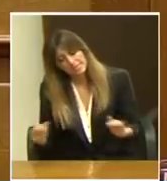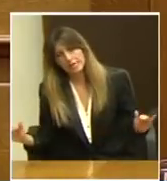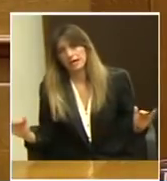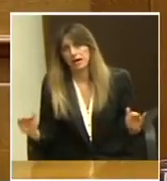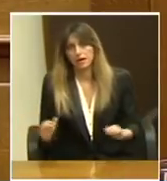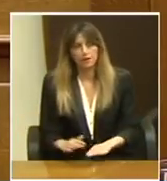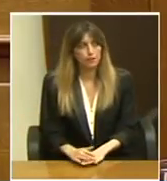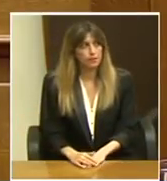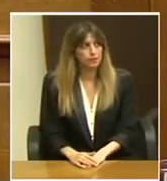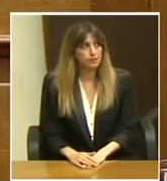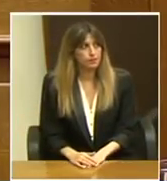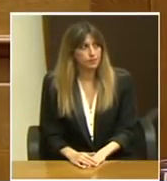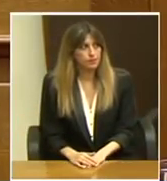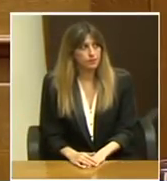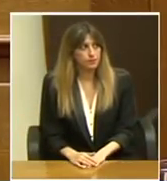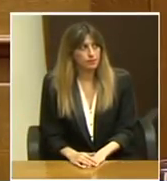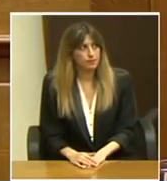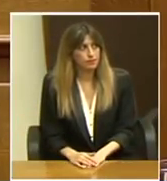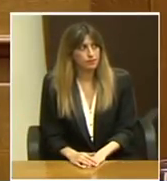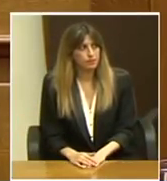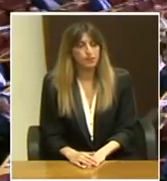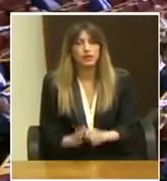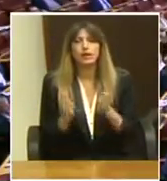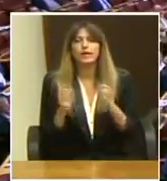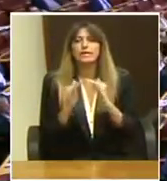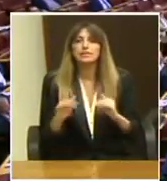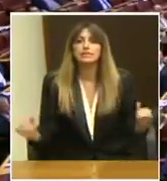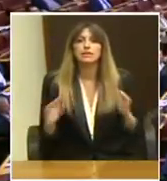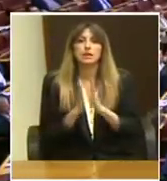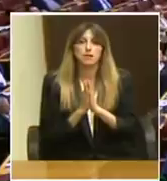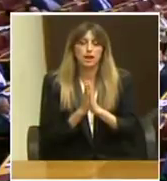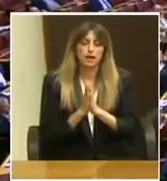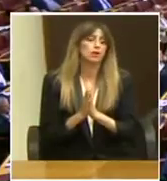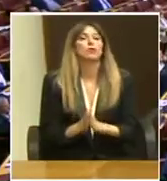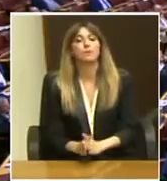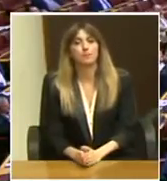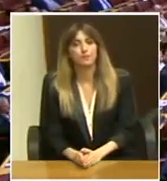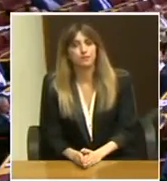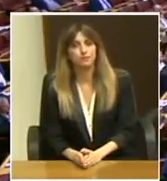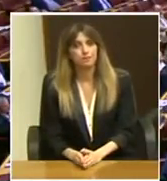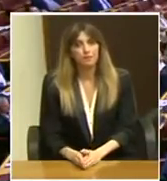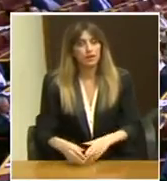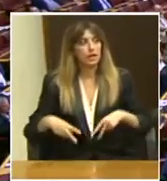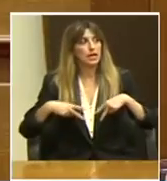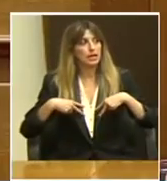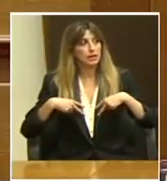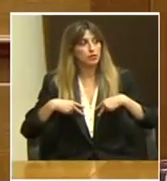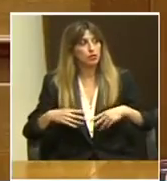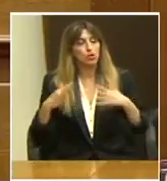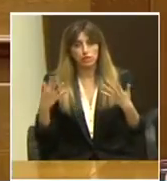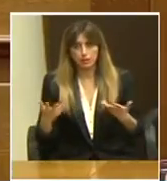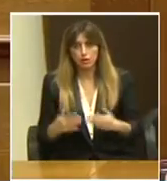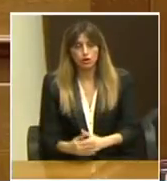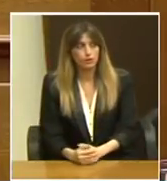Αυτό με το οποίο κρίνει η αρμόδια επιτροπή και ο ανακριτής σας. Λοιπόν, ποια είναι τα ονόματα